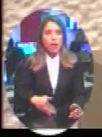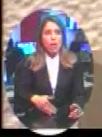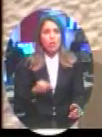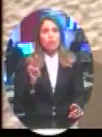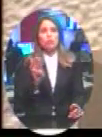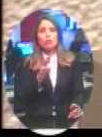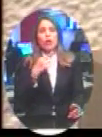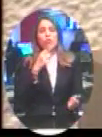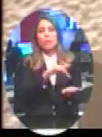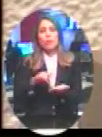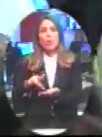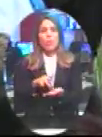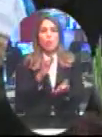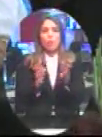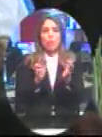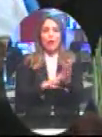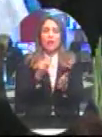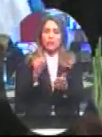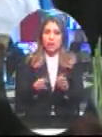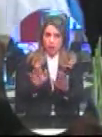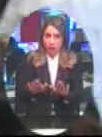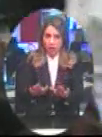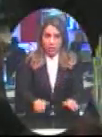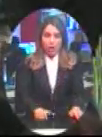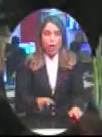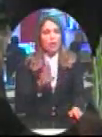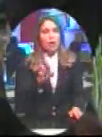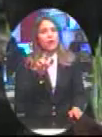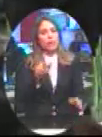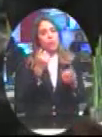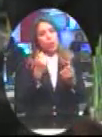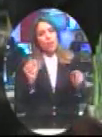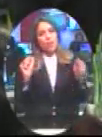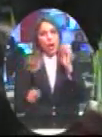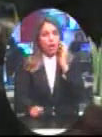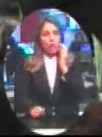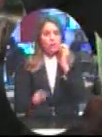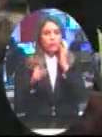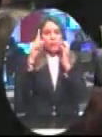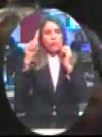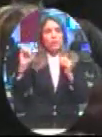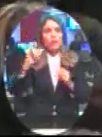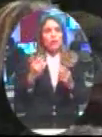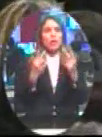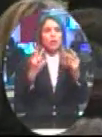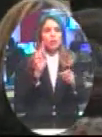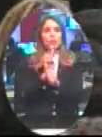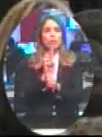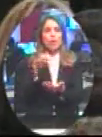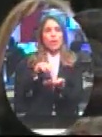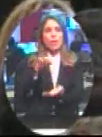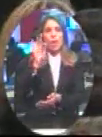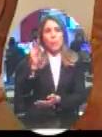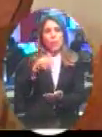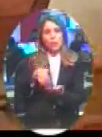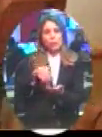יש לרסן את בגץ, ריבלין שמייצג את הגישה הליברלית בנושא, דווקא סבור כי יש חשיבות לשמר את מעמדו, וגם זורק הקיצה